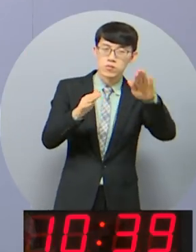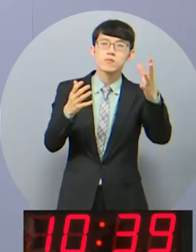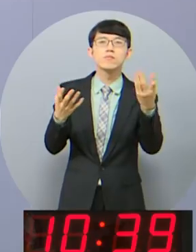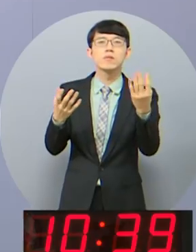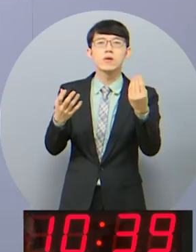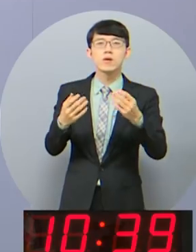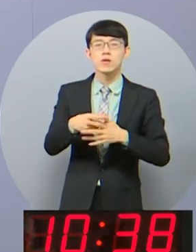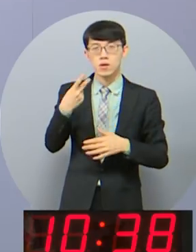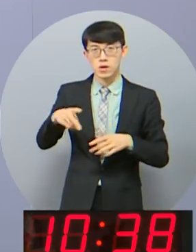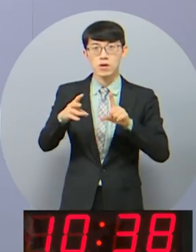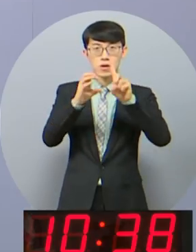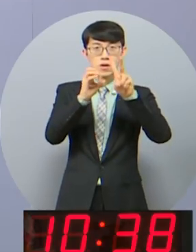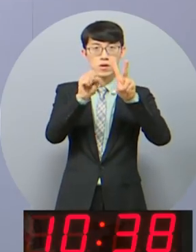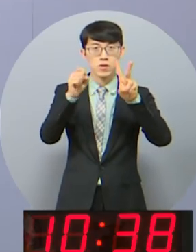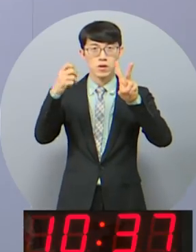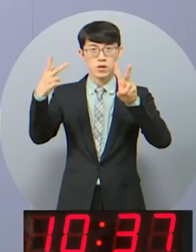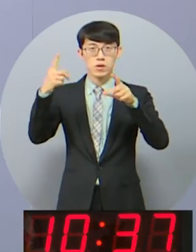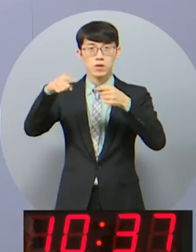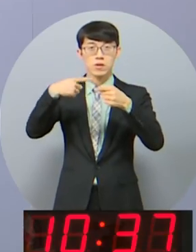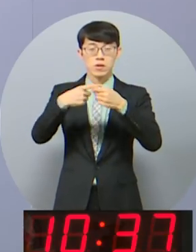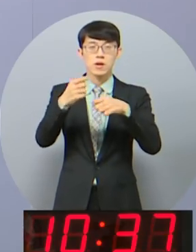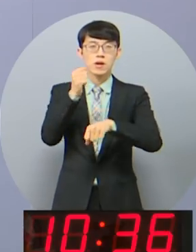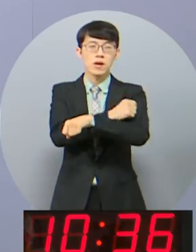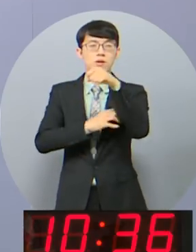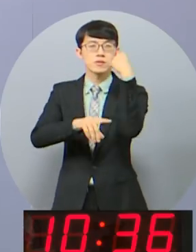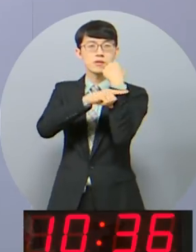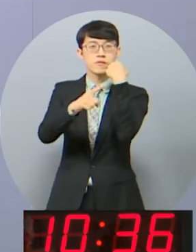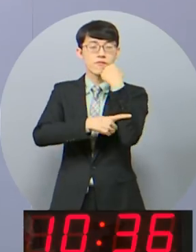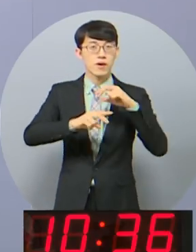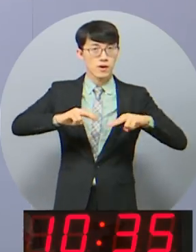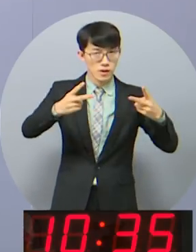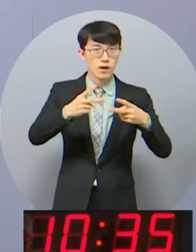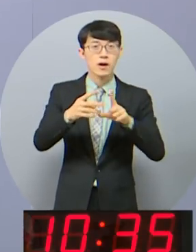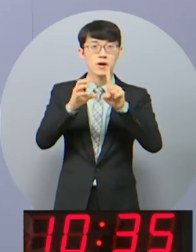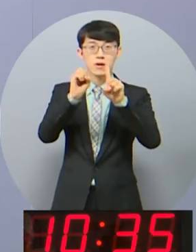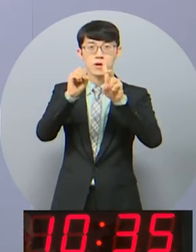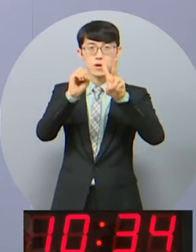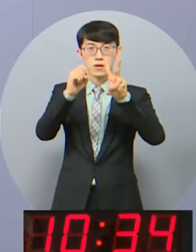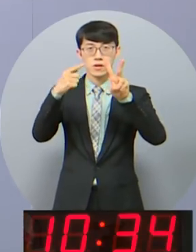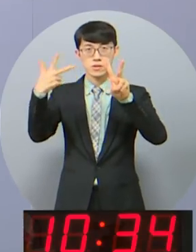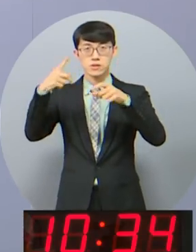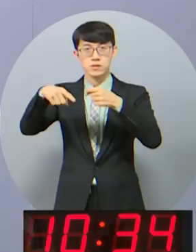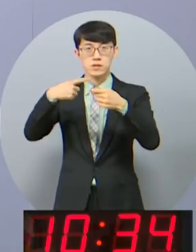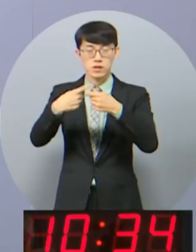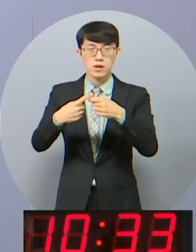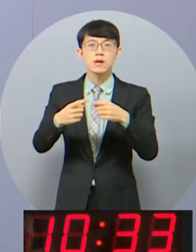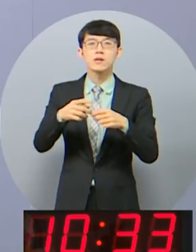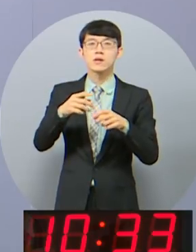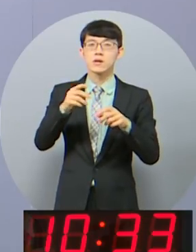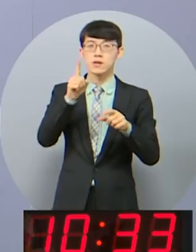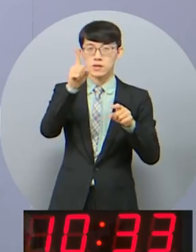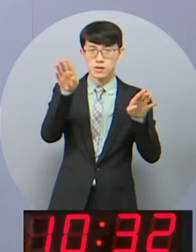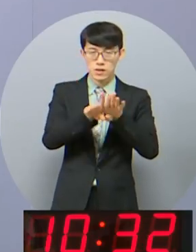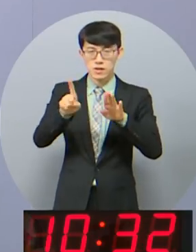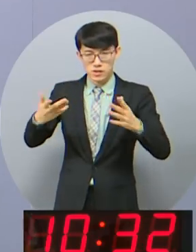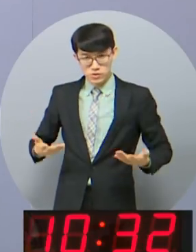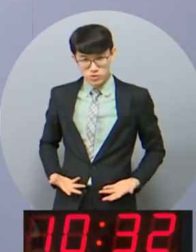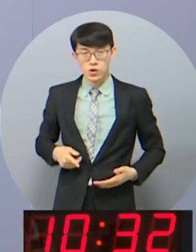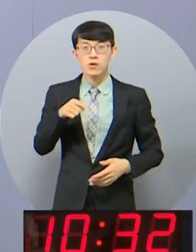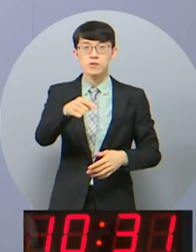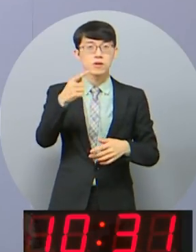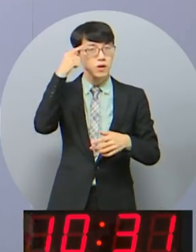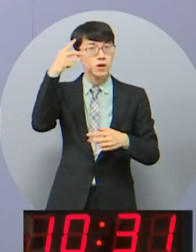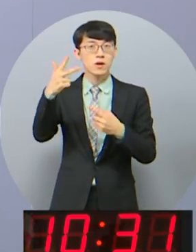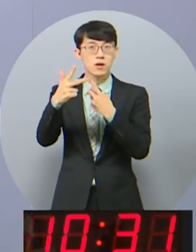修法，2017年通过一例一休砍掉一年七天假引发的通膨压力；第